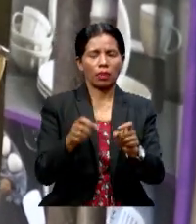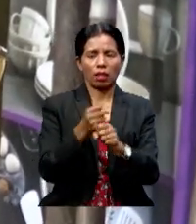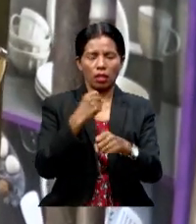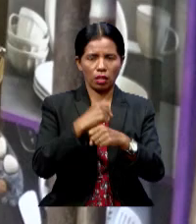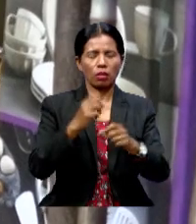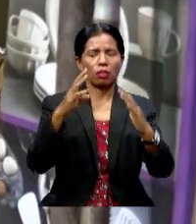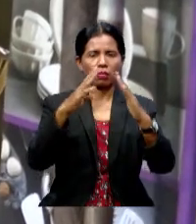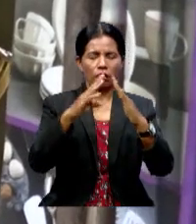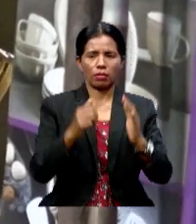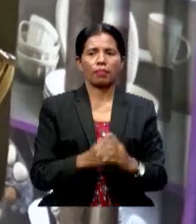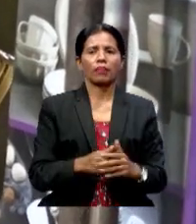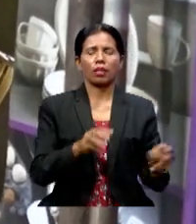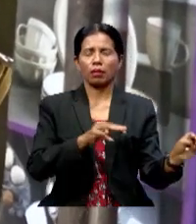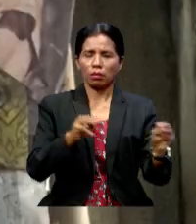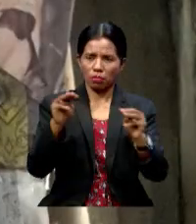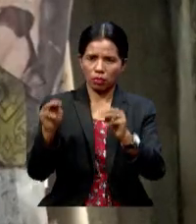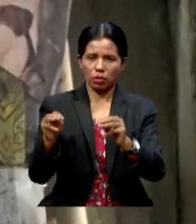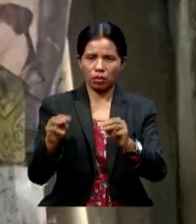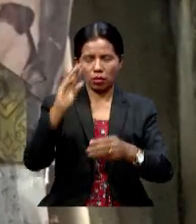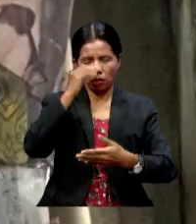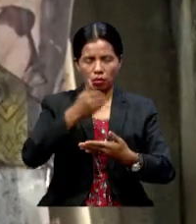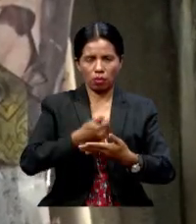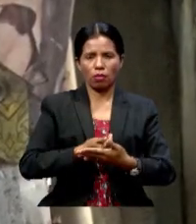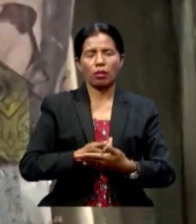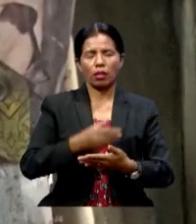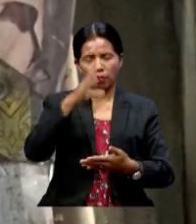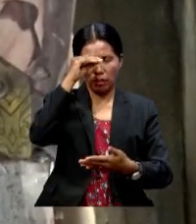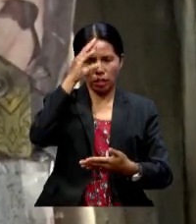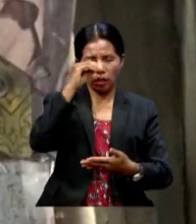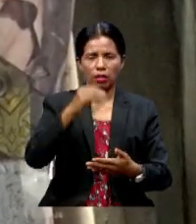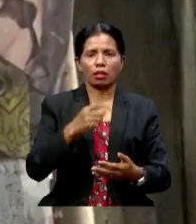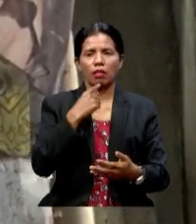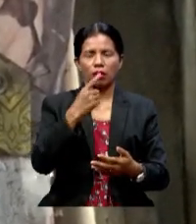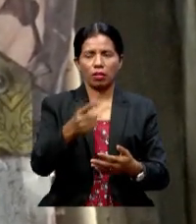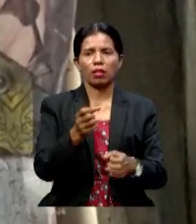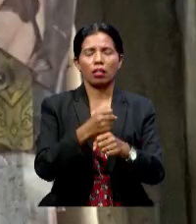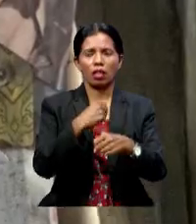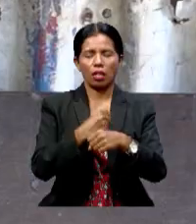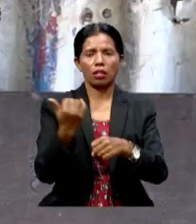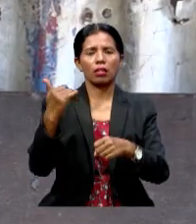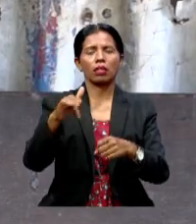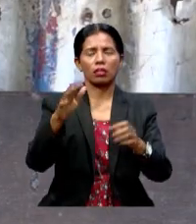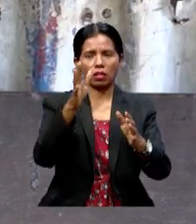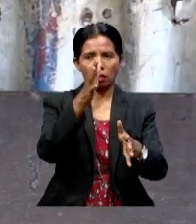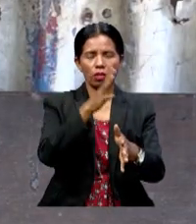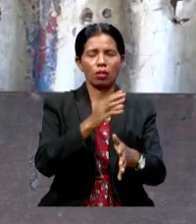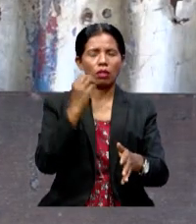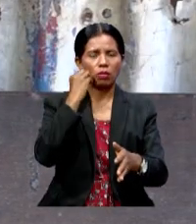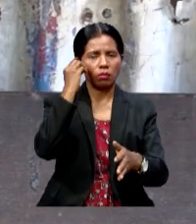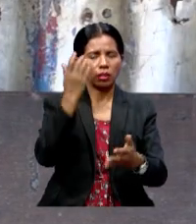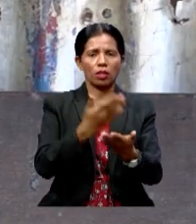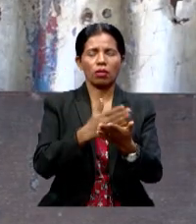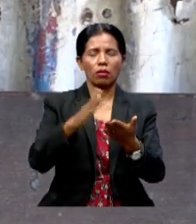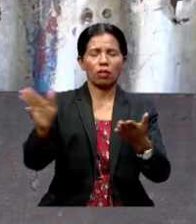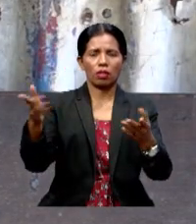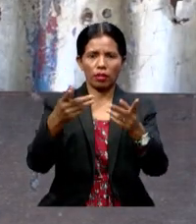Atum buru bang man ku wan mane po ta kon to hi. Sir halo sir ni umma sir hola rai ne.